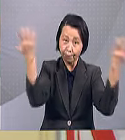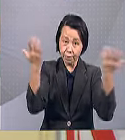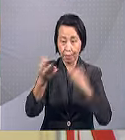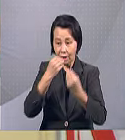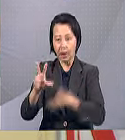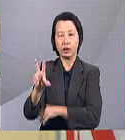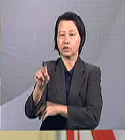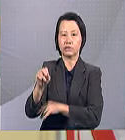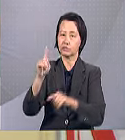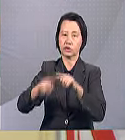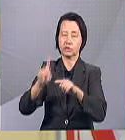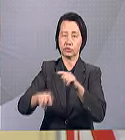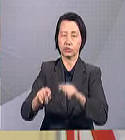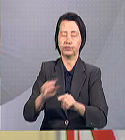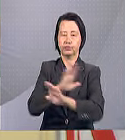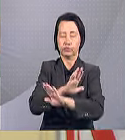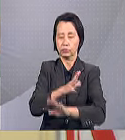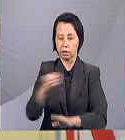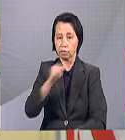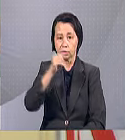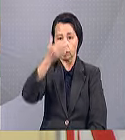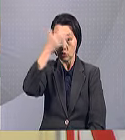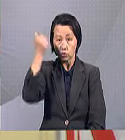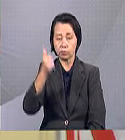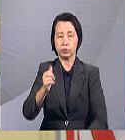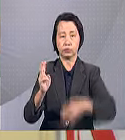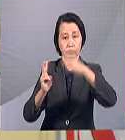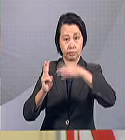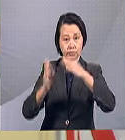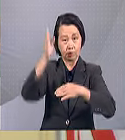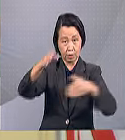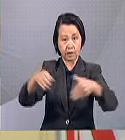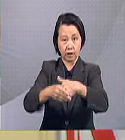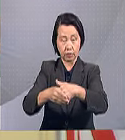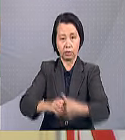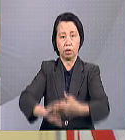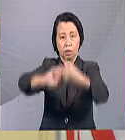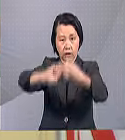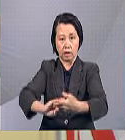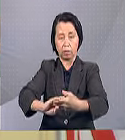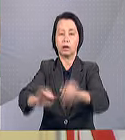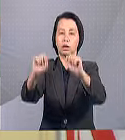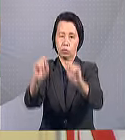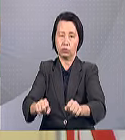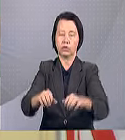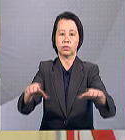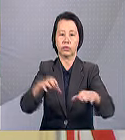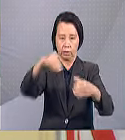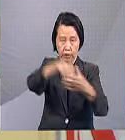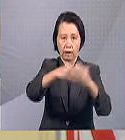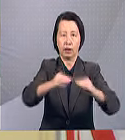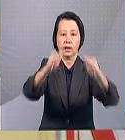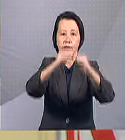ini. Tidak lupa kepada bakal pengantin yang akan berumah tangga, akad nikah boleh dijalankan di